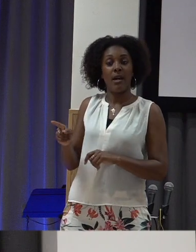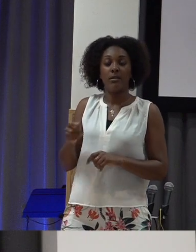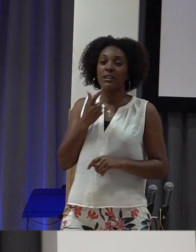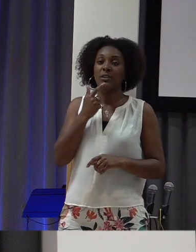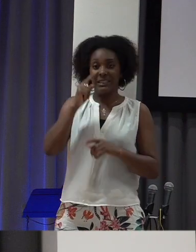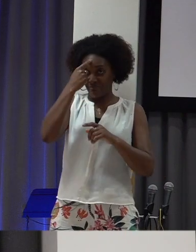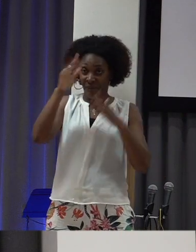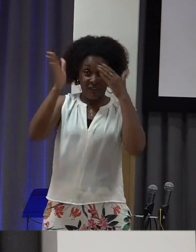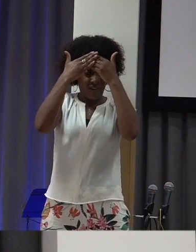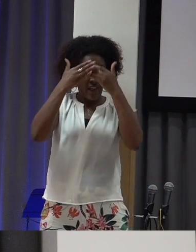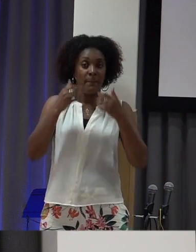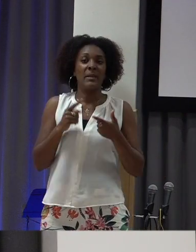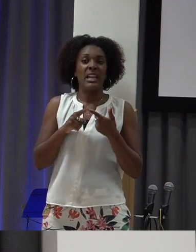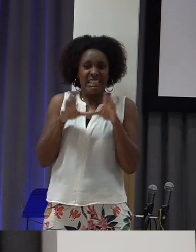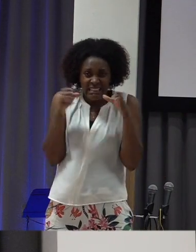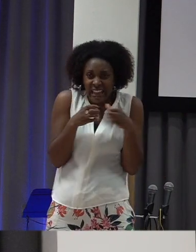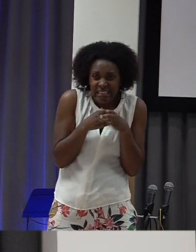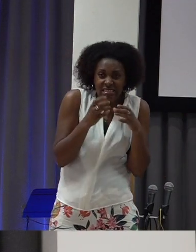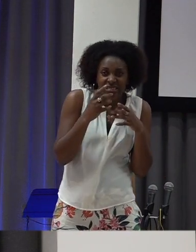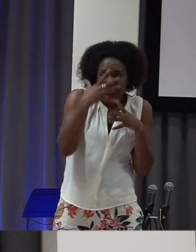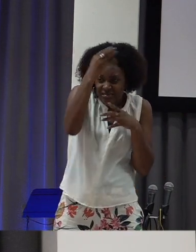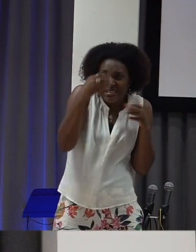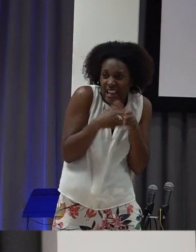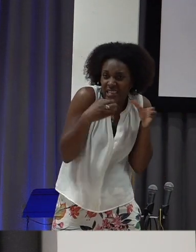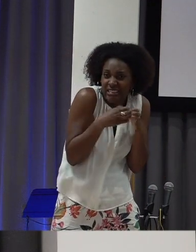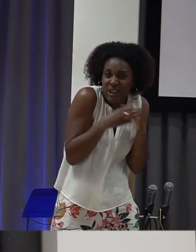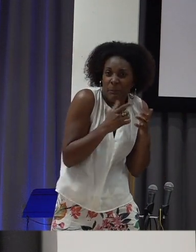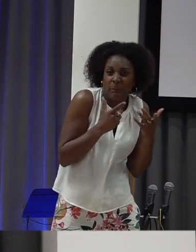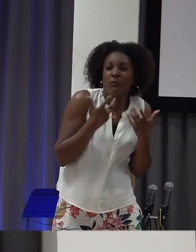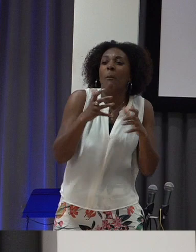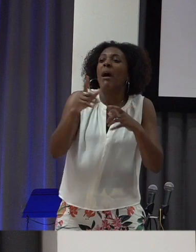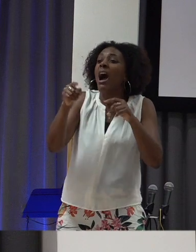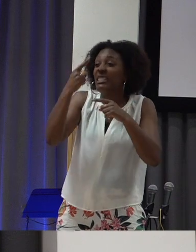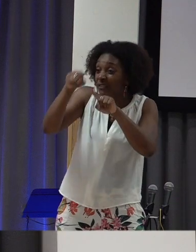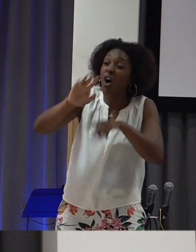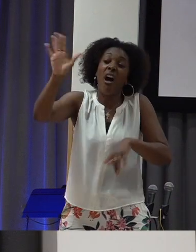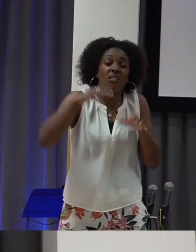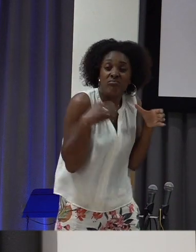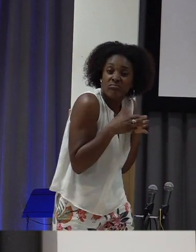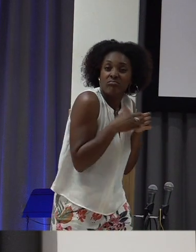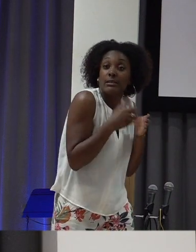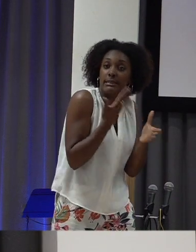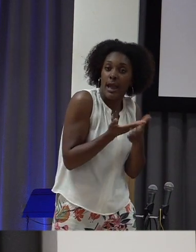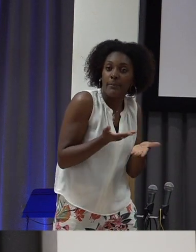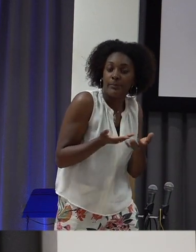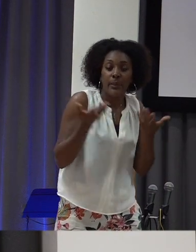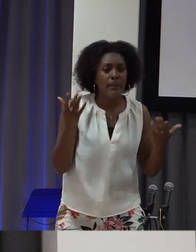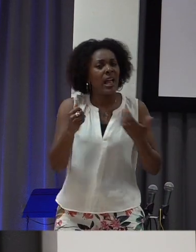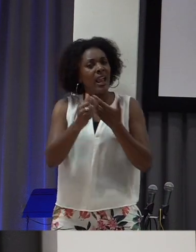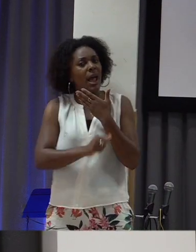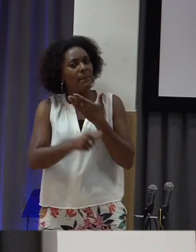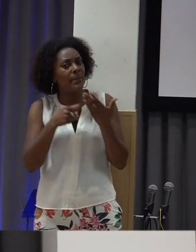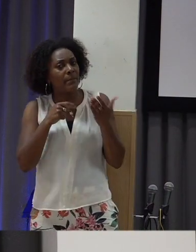intransigeance et sectarisme, ça existe toujours. Bref, tout le contraire de ce que nous enseigne la